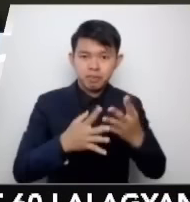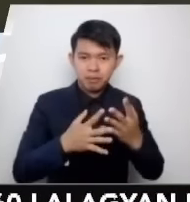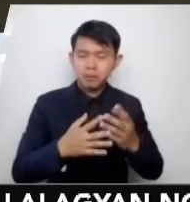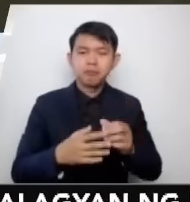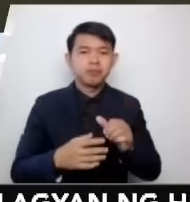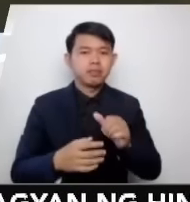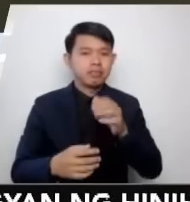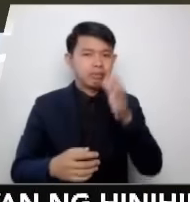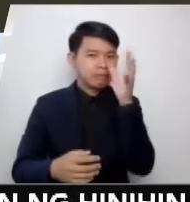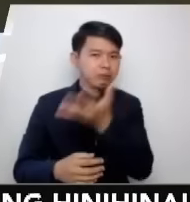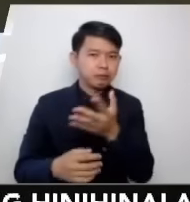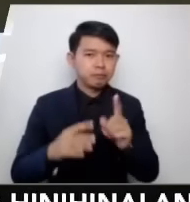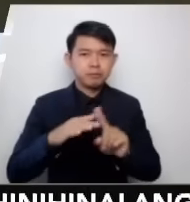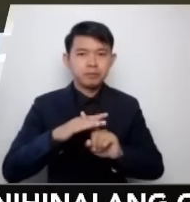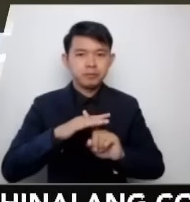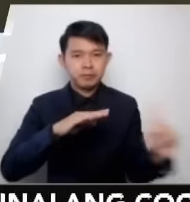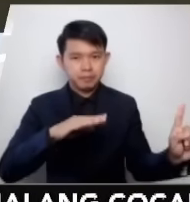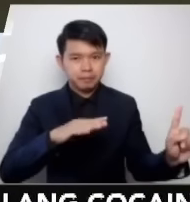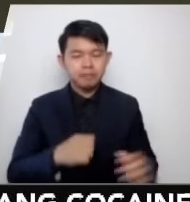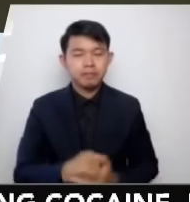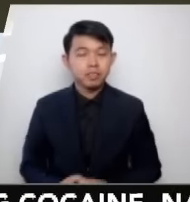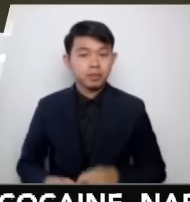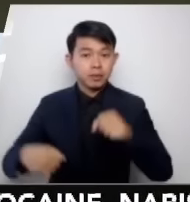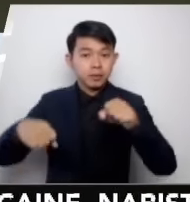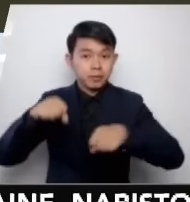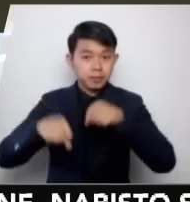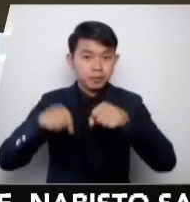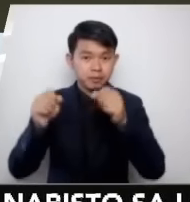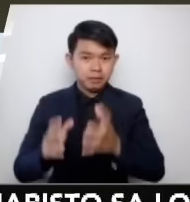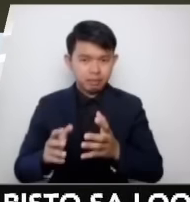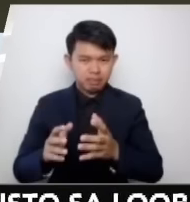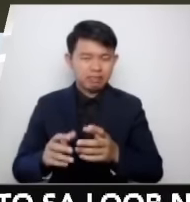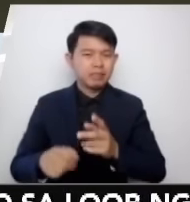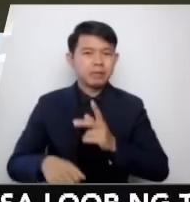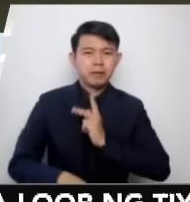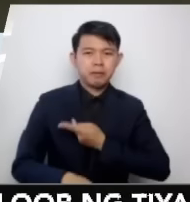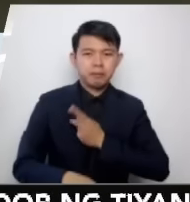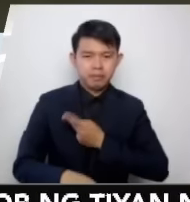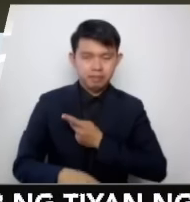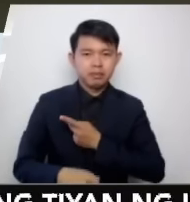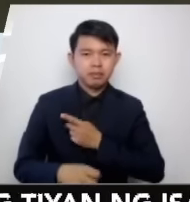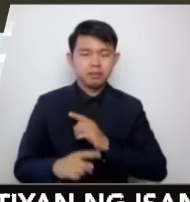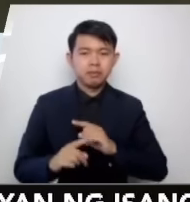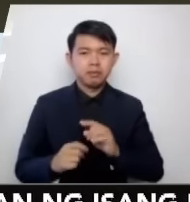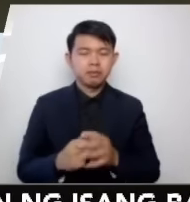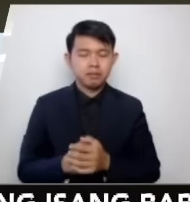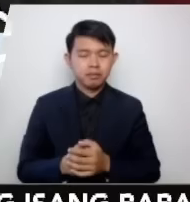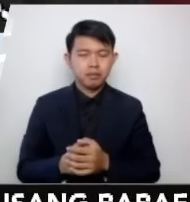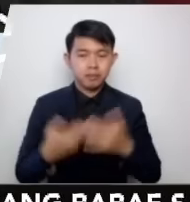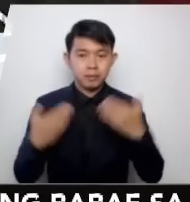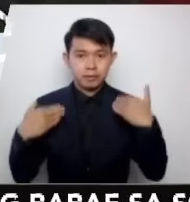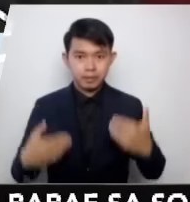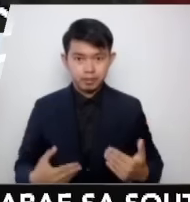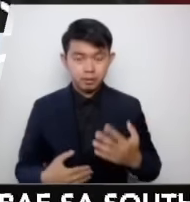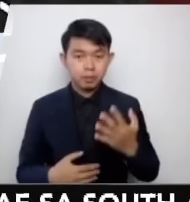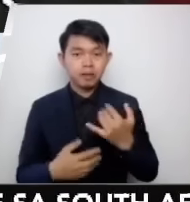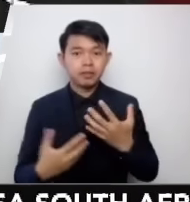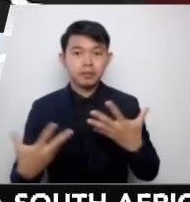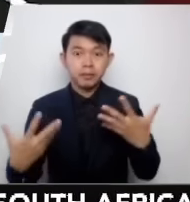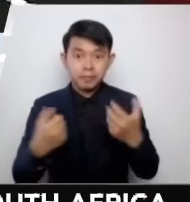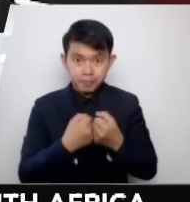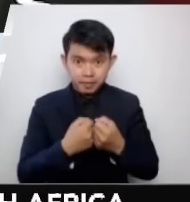pa rin ang siklistang si Jude De La Cruz ang sakit ng katawan mula sa mga galo sa braso at binti patapos siya mahagip ng van. Kwento ni Jude sa